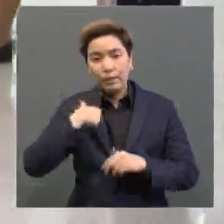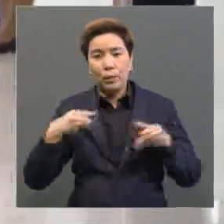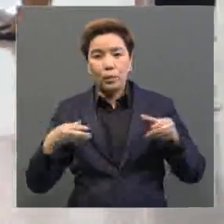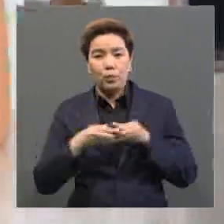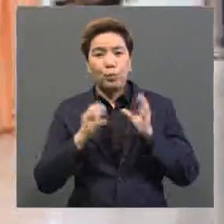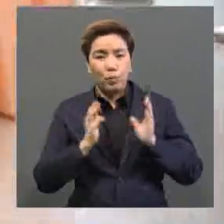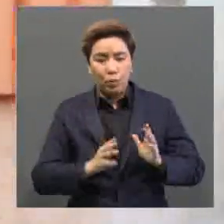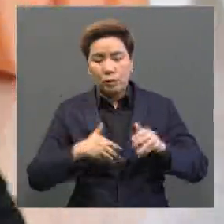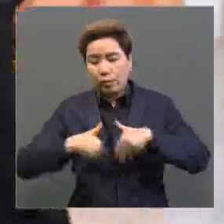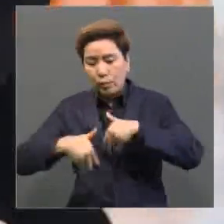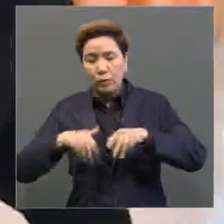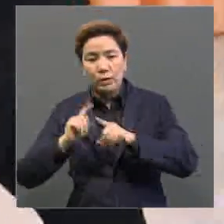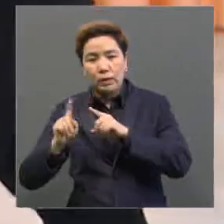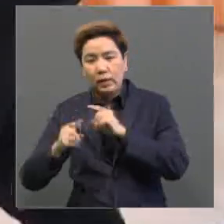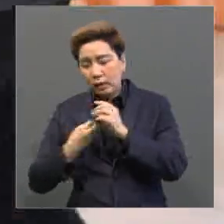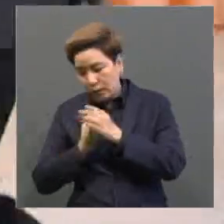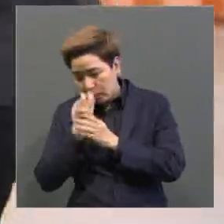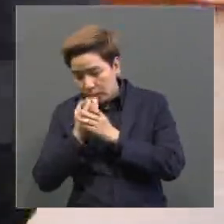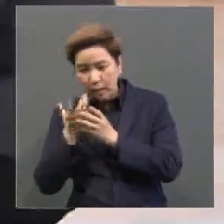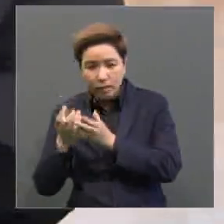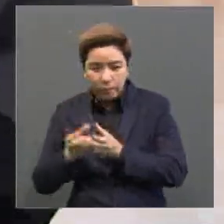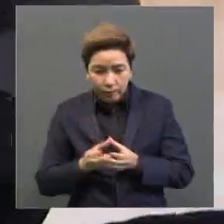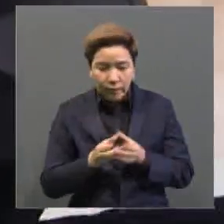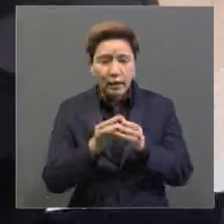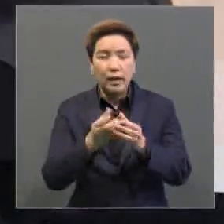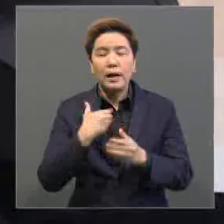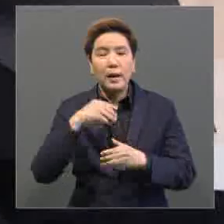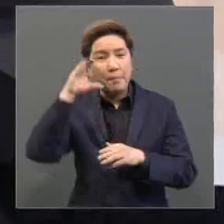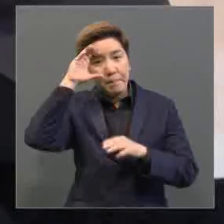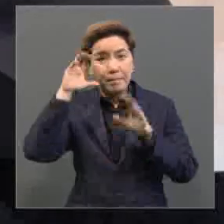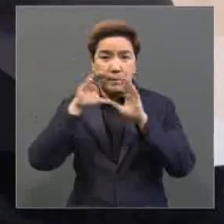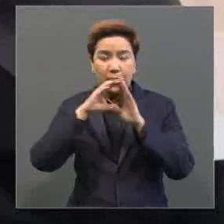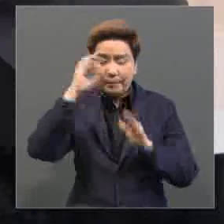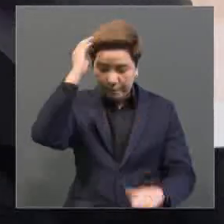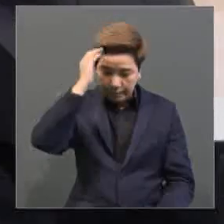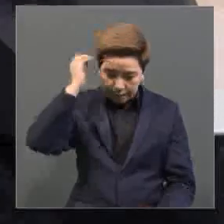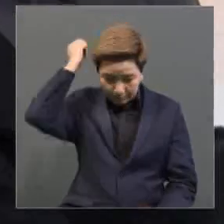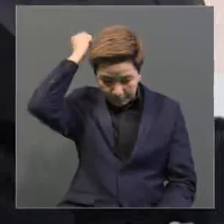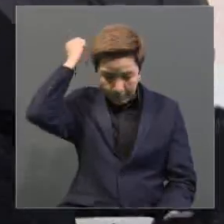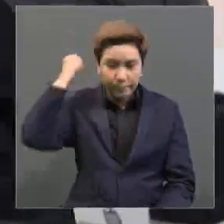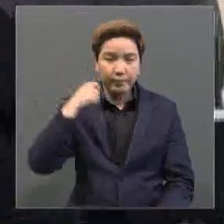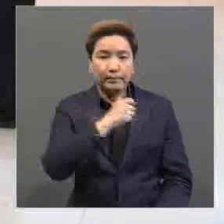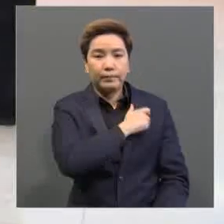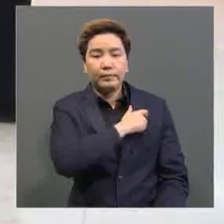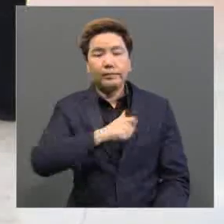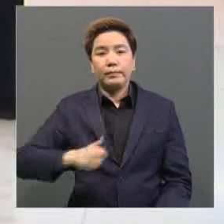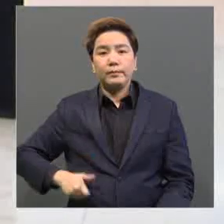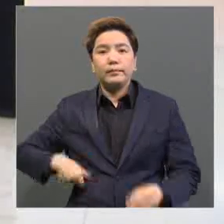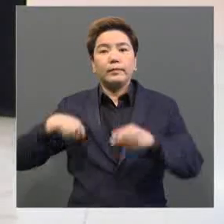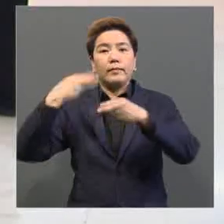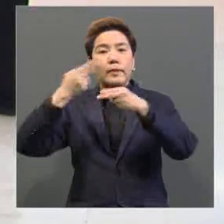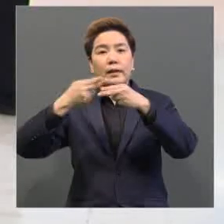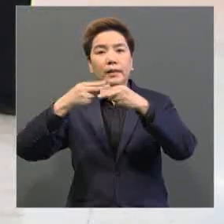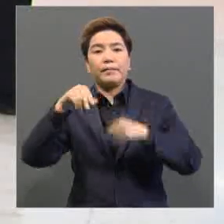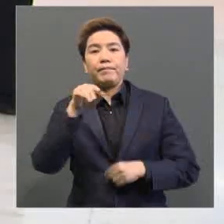มีคณะบุคคลและประชาชนนำแจกันดอกไม้ไปถวายหน้าพระรูปสมเด็จพระเจ้าลูกเธอเจ้าฟ้าพัชรกิติยาภานเรนทิ